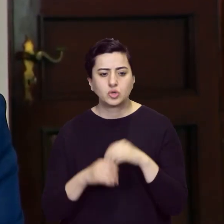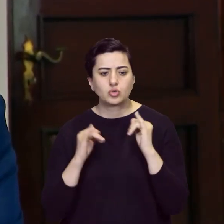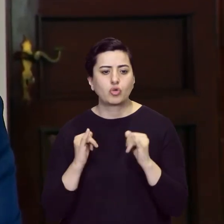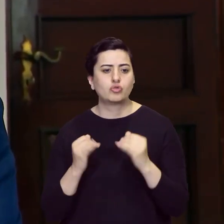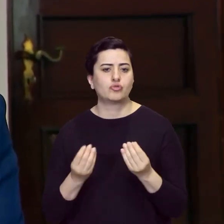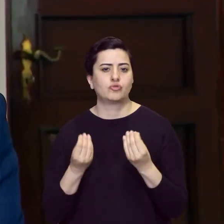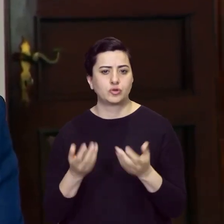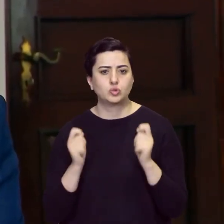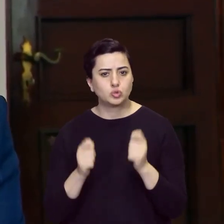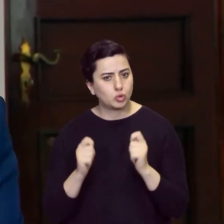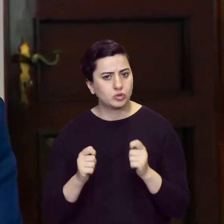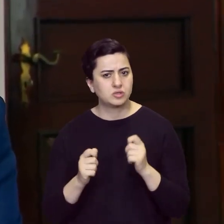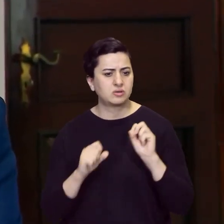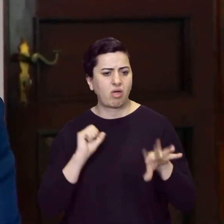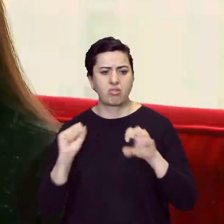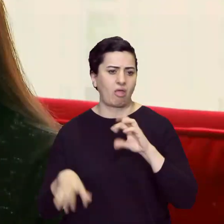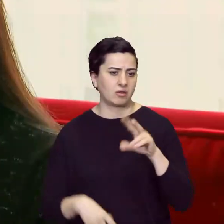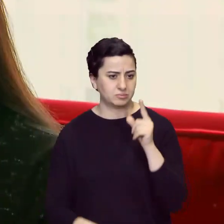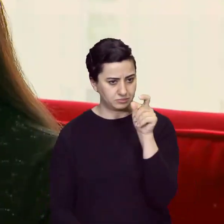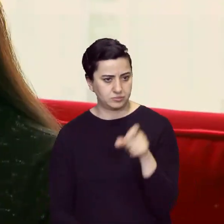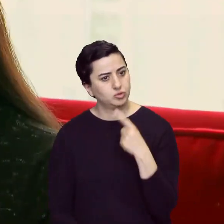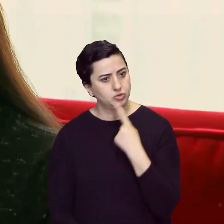süren, ayrıca dağınık biri olduğunu söyleyeceğiz.